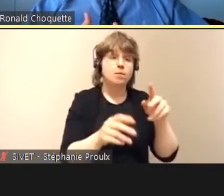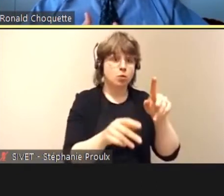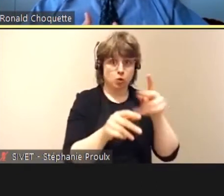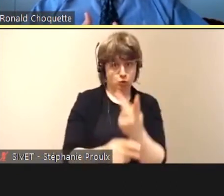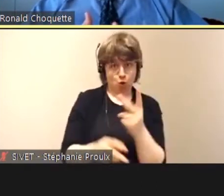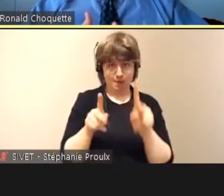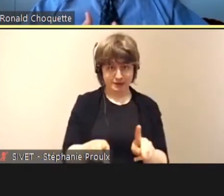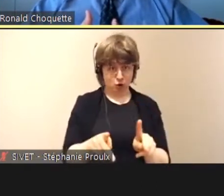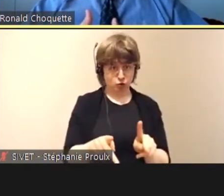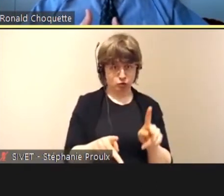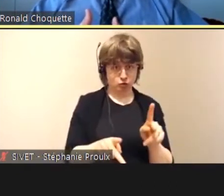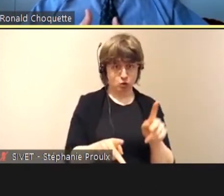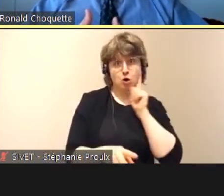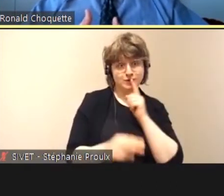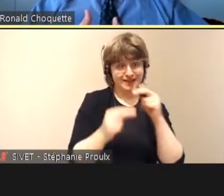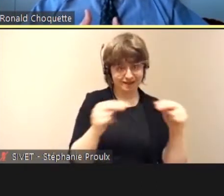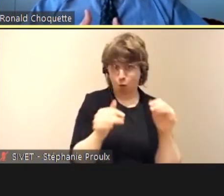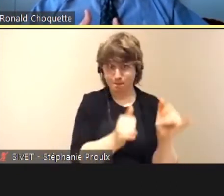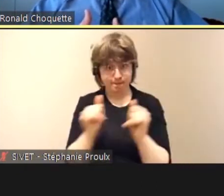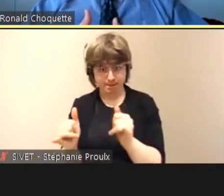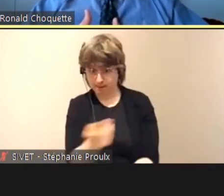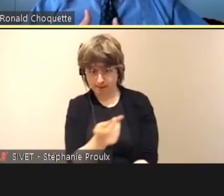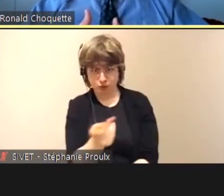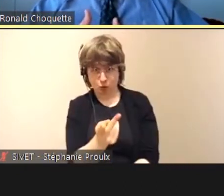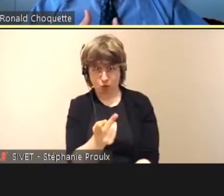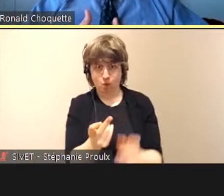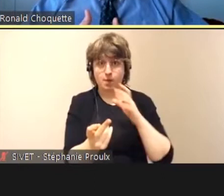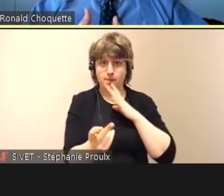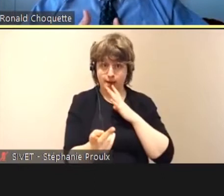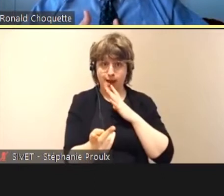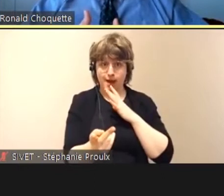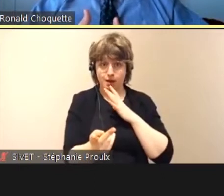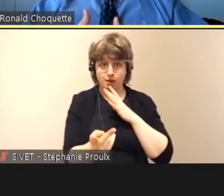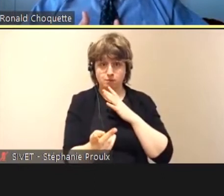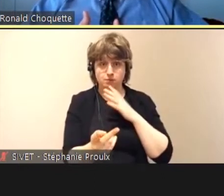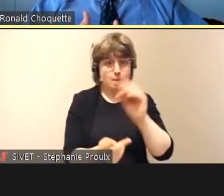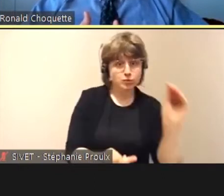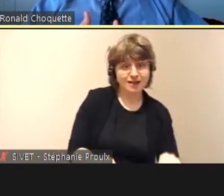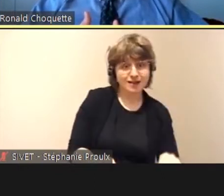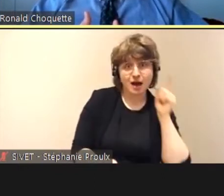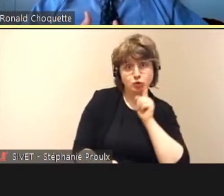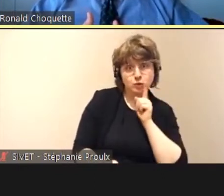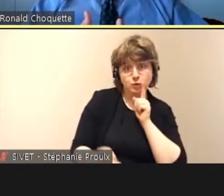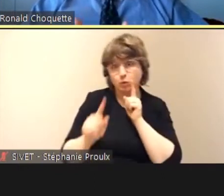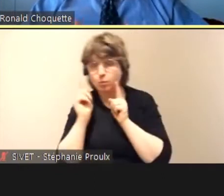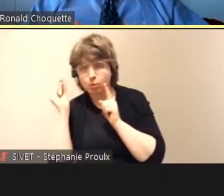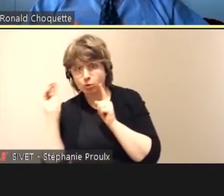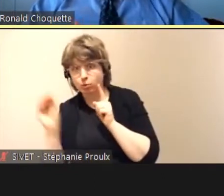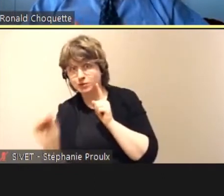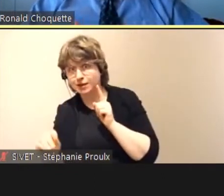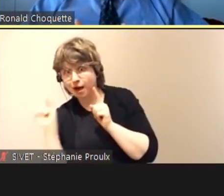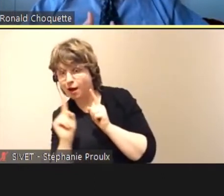même niveau de surdité, mais pas avoir le même montant de difficulté. Puis,